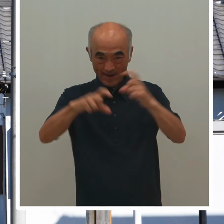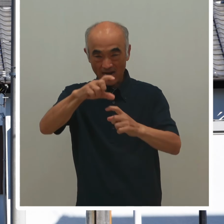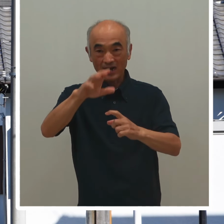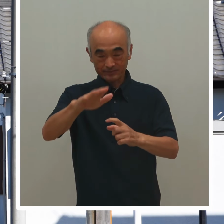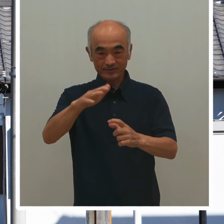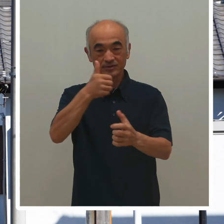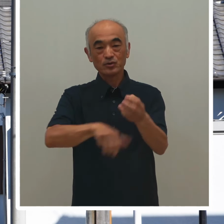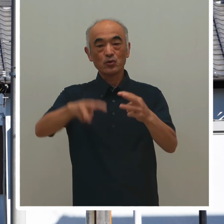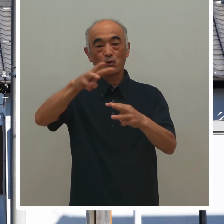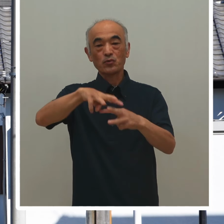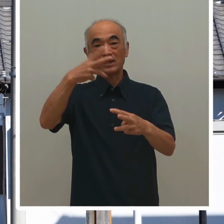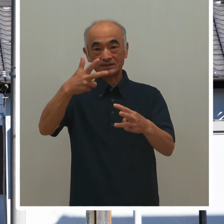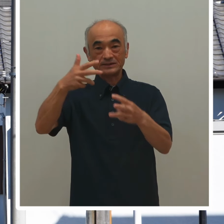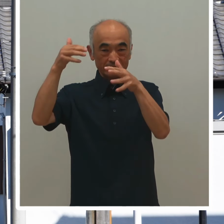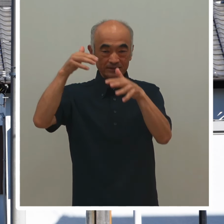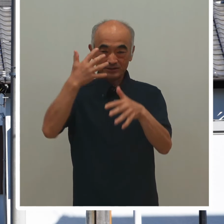水害が発生しても不思議ではありません。